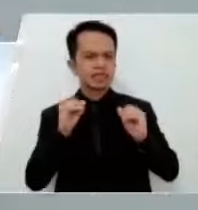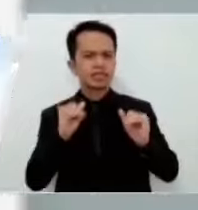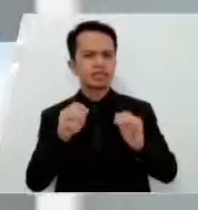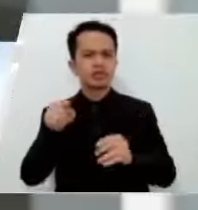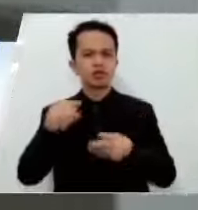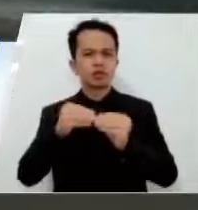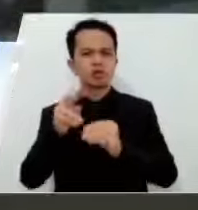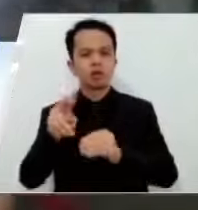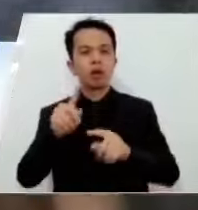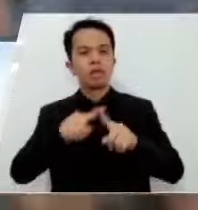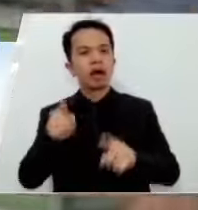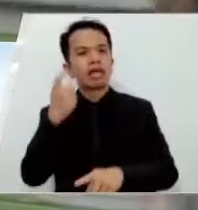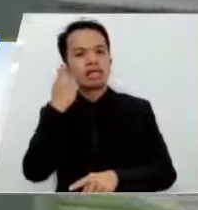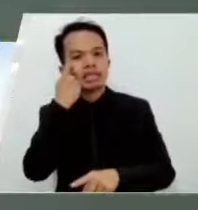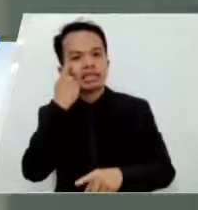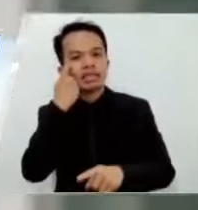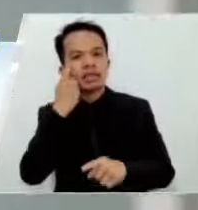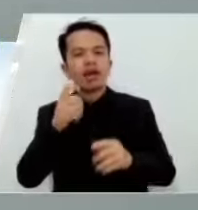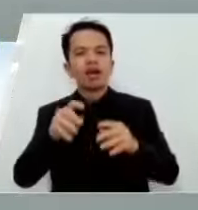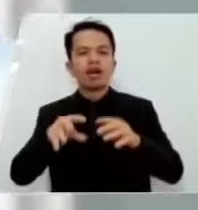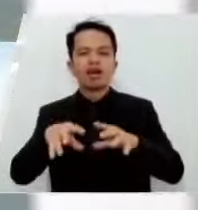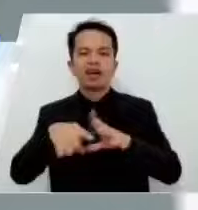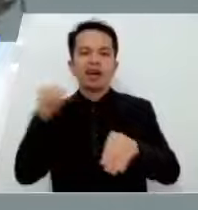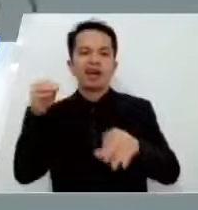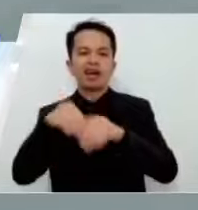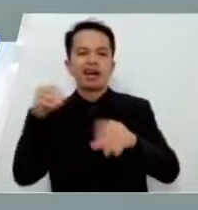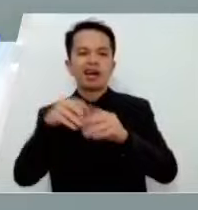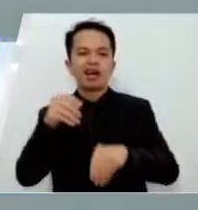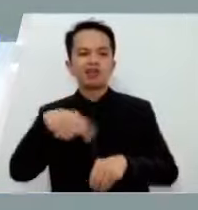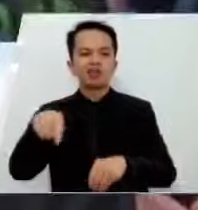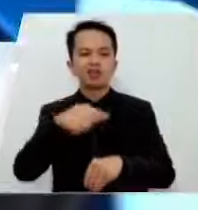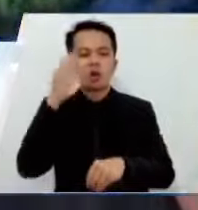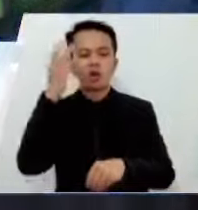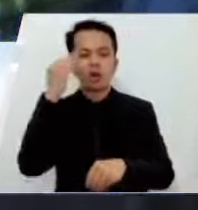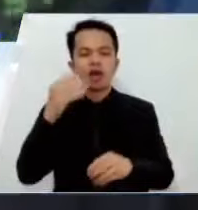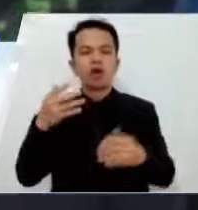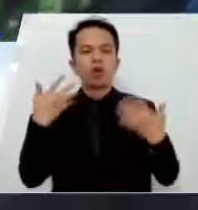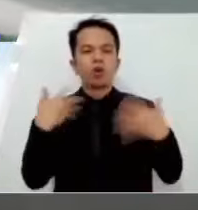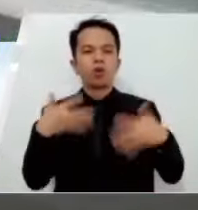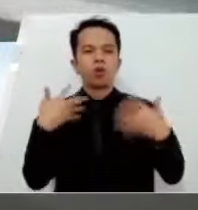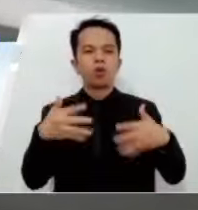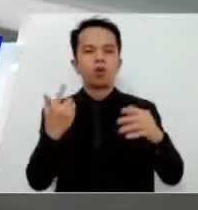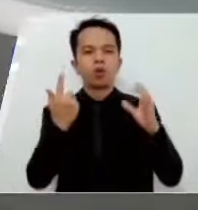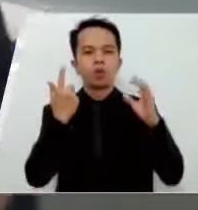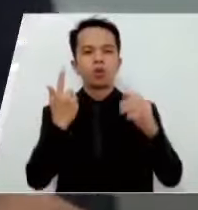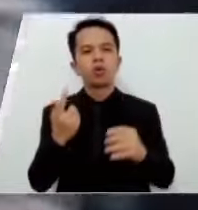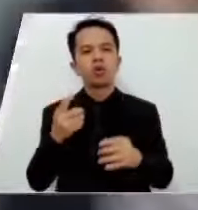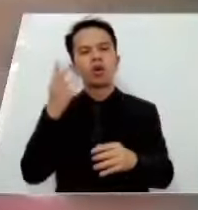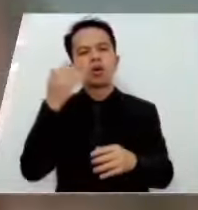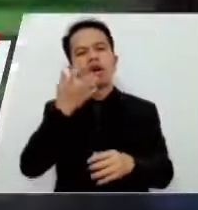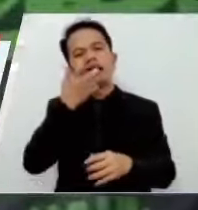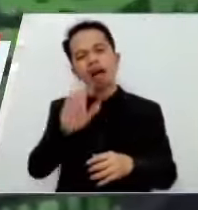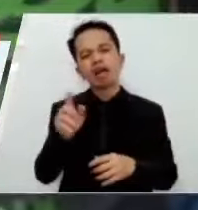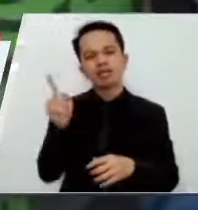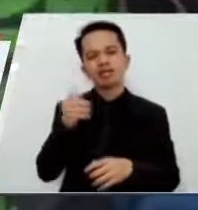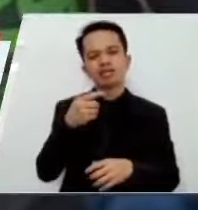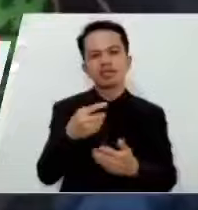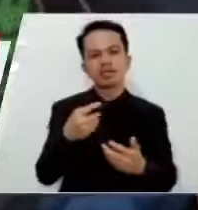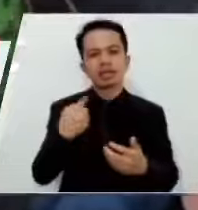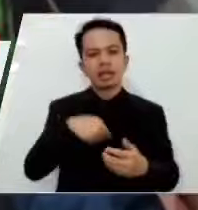kanina nagsilabasan ang ilang naka-check-in na para magpalamig. It's really hot, yeah. Honestly, also we are not dressed